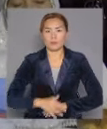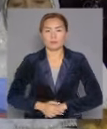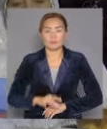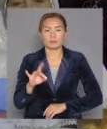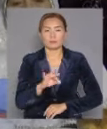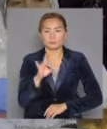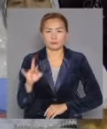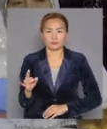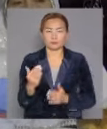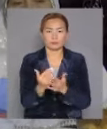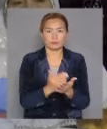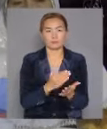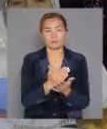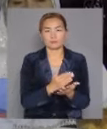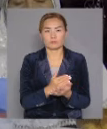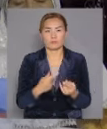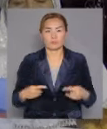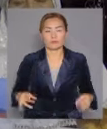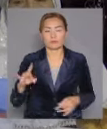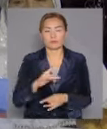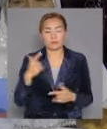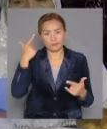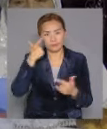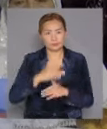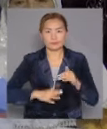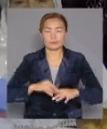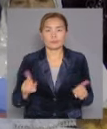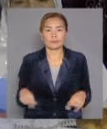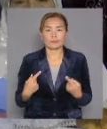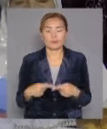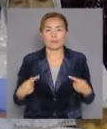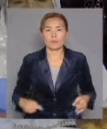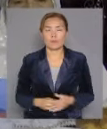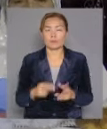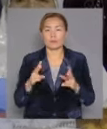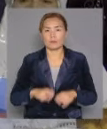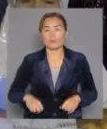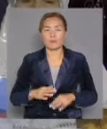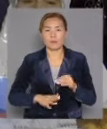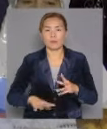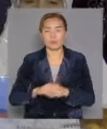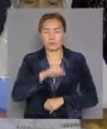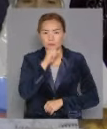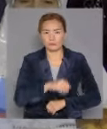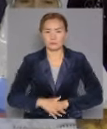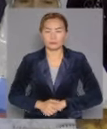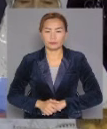діни бағдарламалар, діни сауат ашу мақсатында көптеген тексерілген мамандардың арқасында,